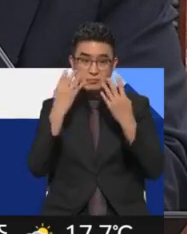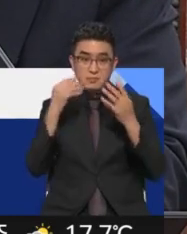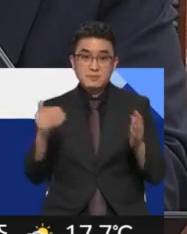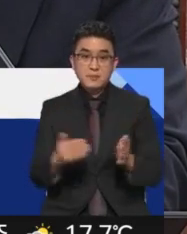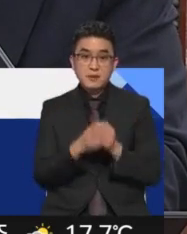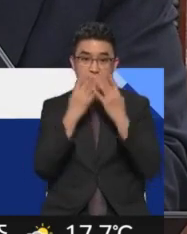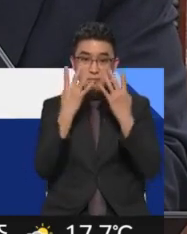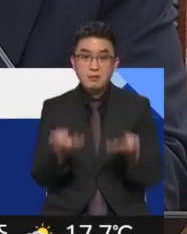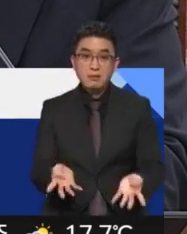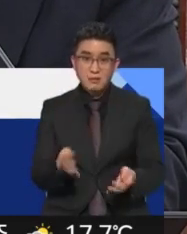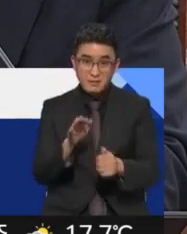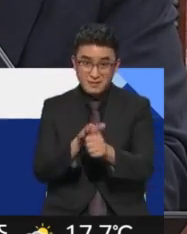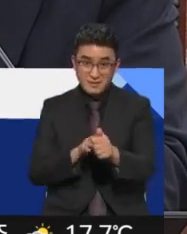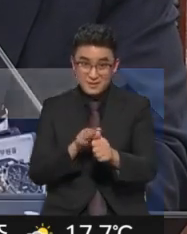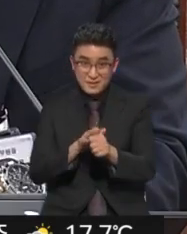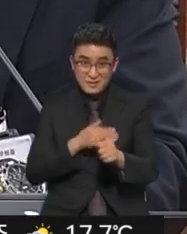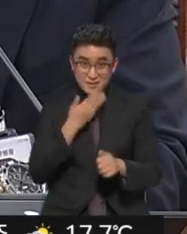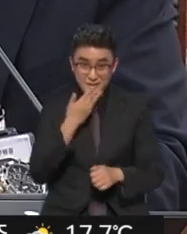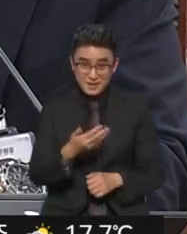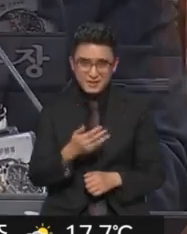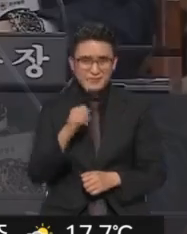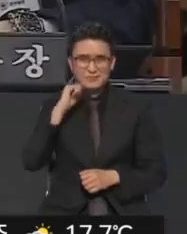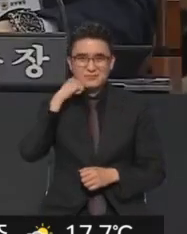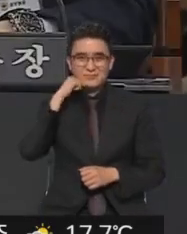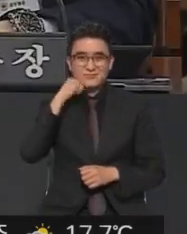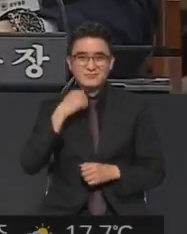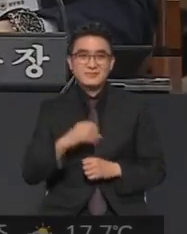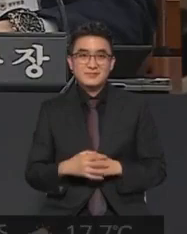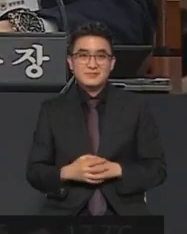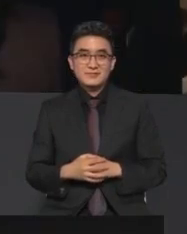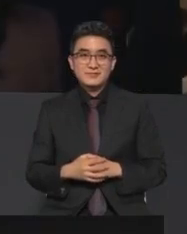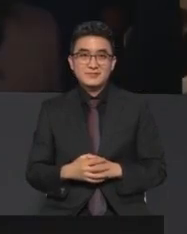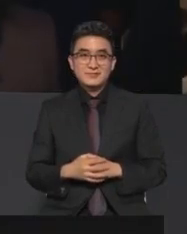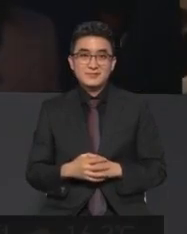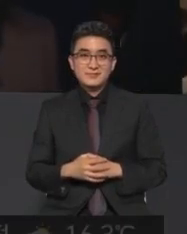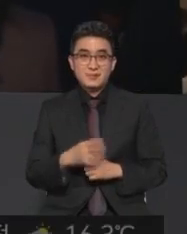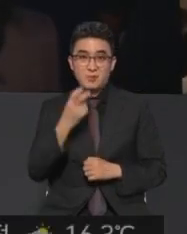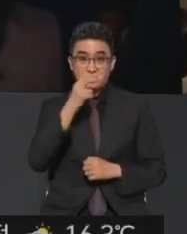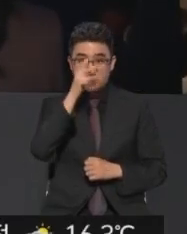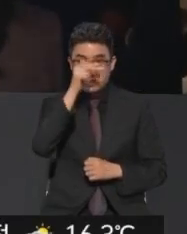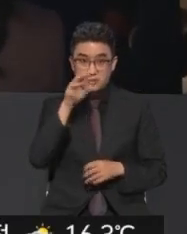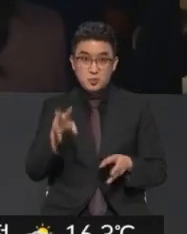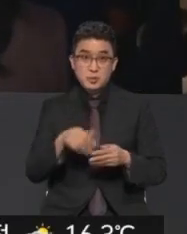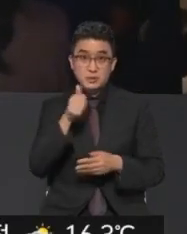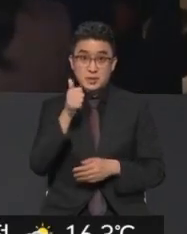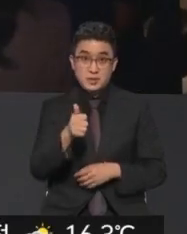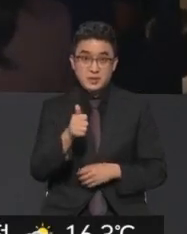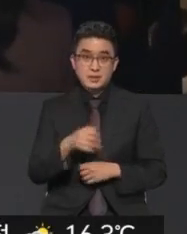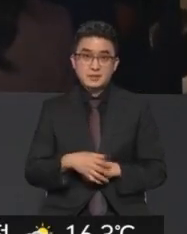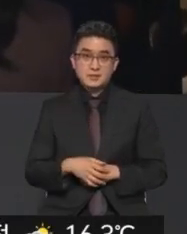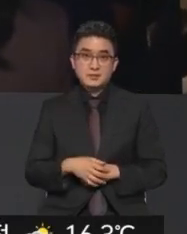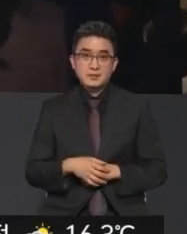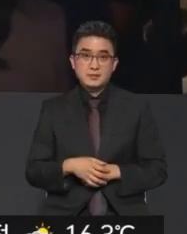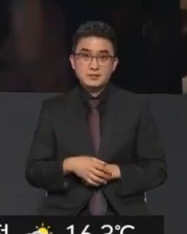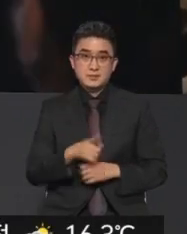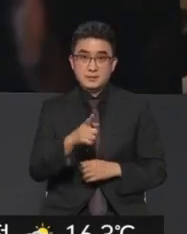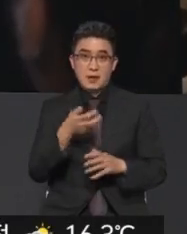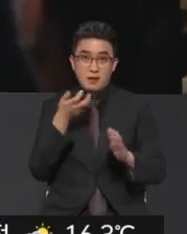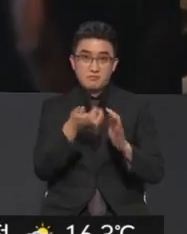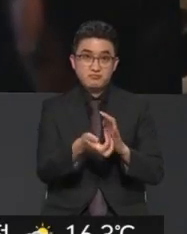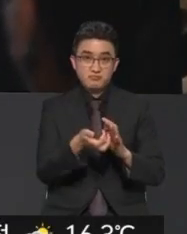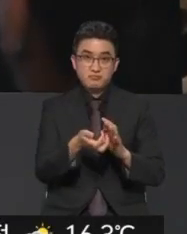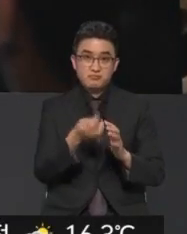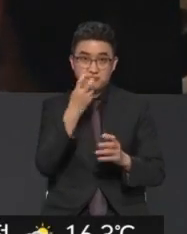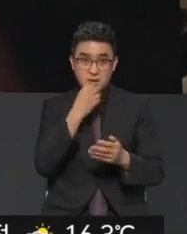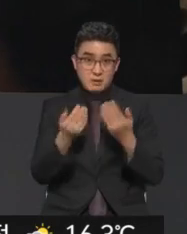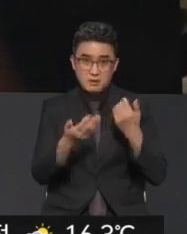사람은 회유를 할 수 있겠습니까 이 검찰총장은 김 부원장이 소속된이 민주 연구원 압수수색을 막은